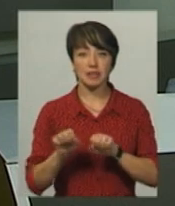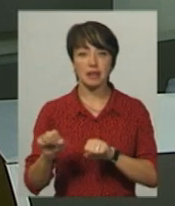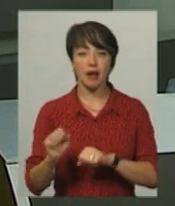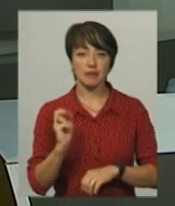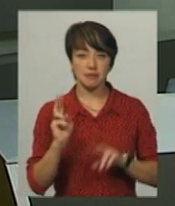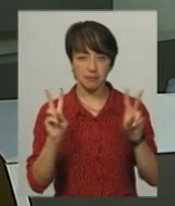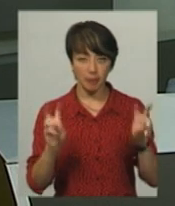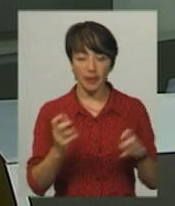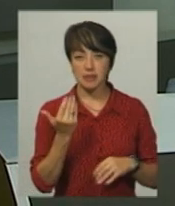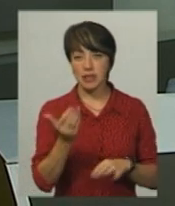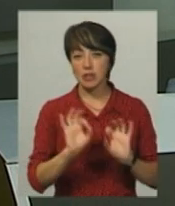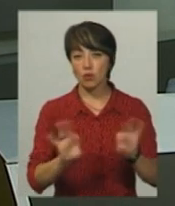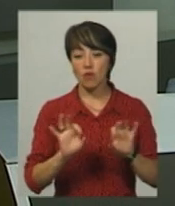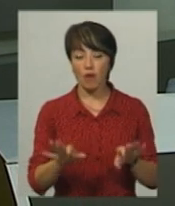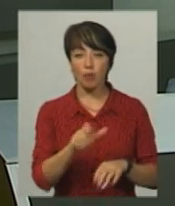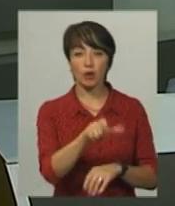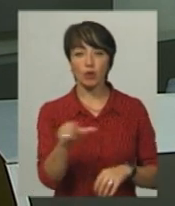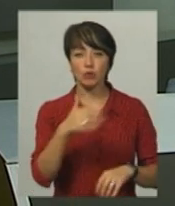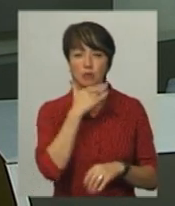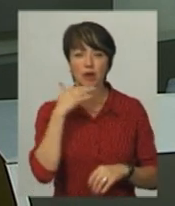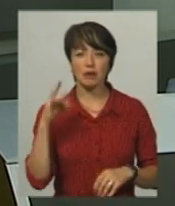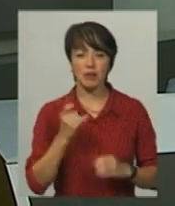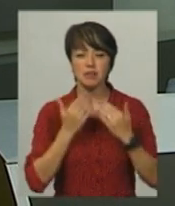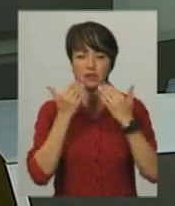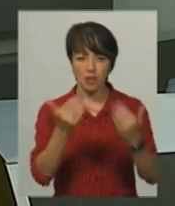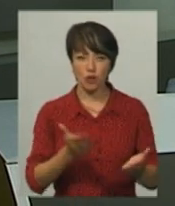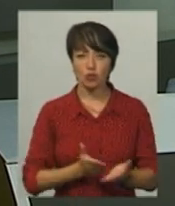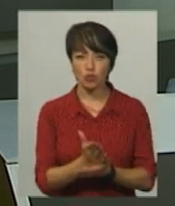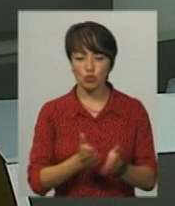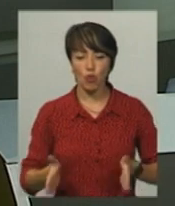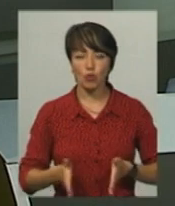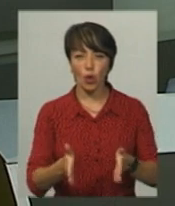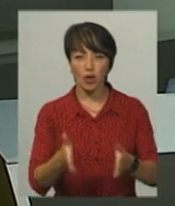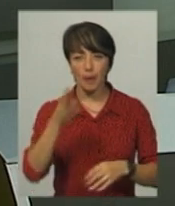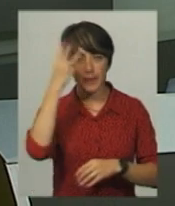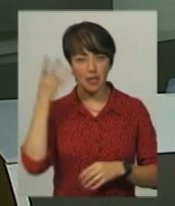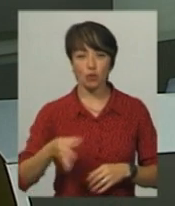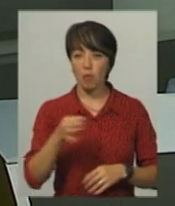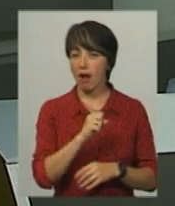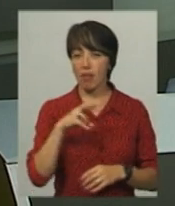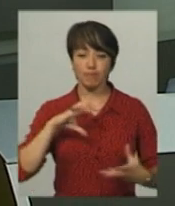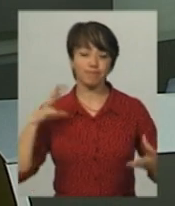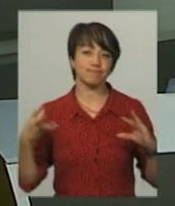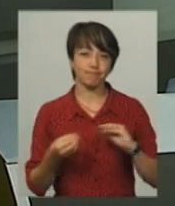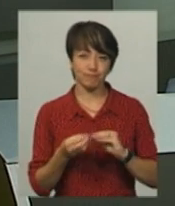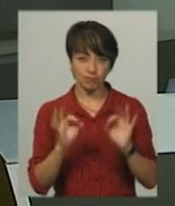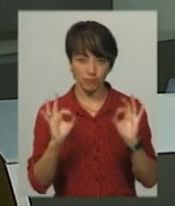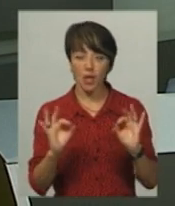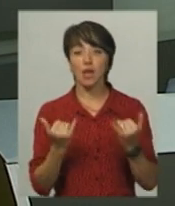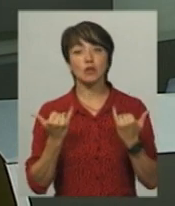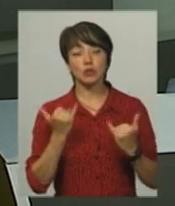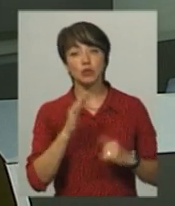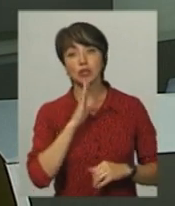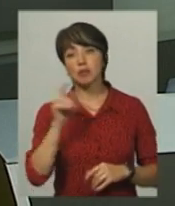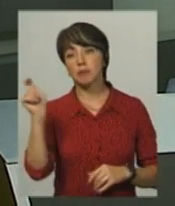Волос. За її словами, місцеві неодноразово зверталися у службу автодоріг Хмельницької області, проте результатів немає. Сьогодні